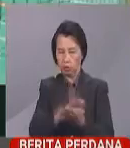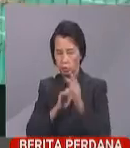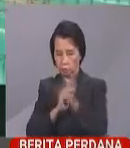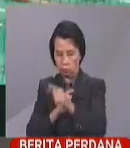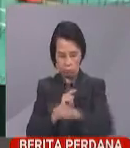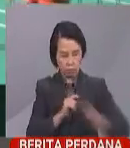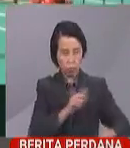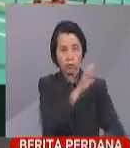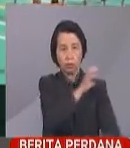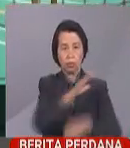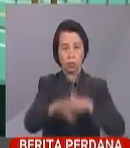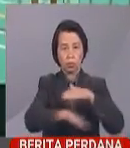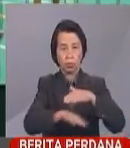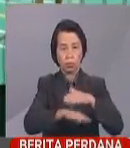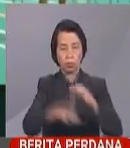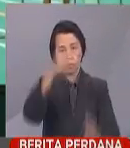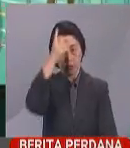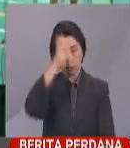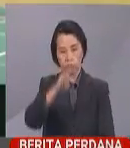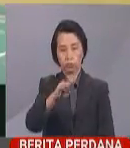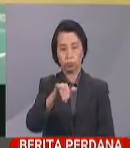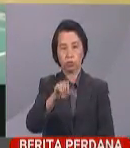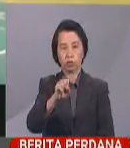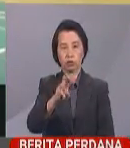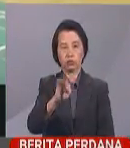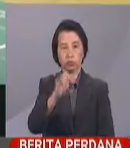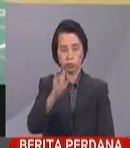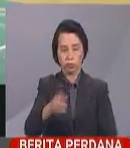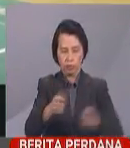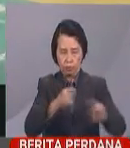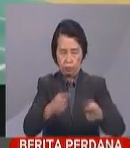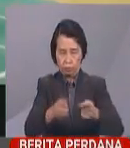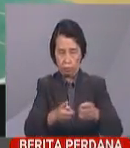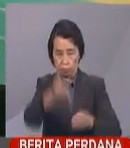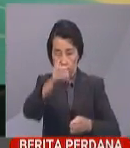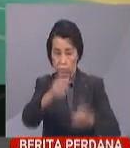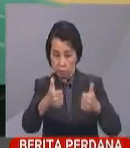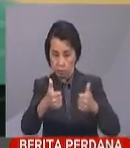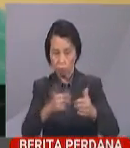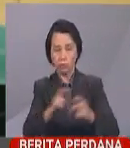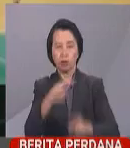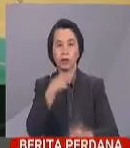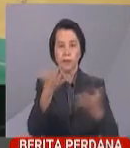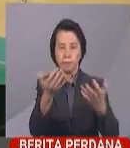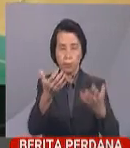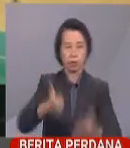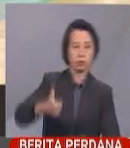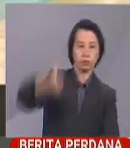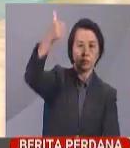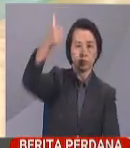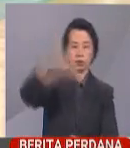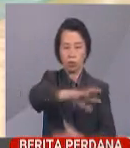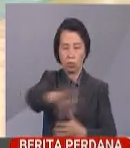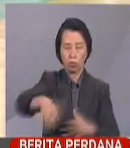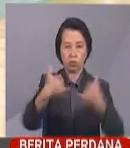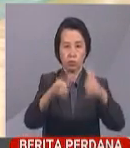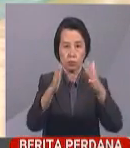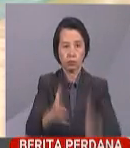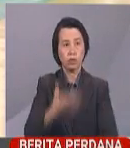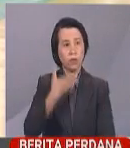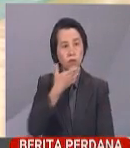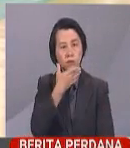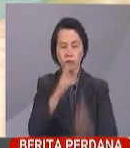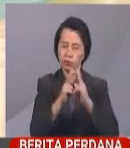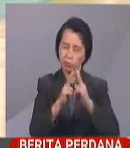latih dibawah bimbingan Datuk misbun mampu menanamkan disiplin tinggi dan budaya dan elegan kemenangan dalam kalangan pemain pada